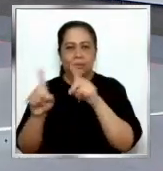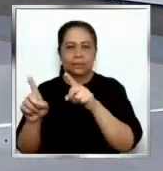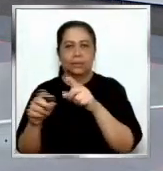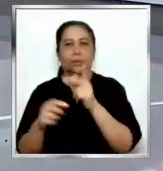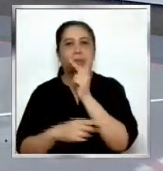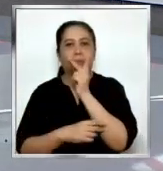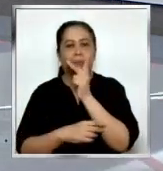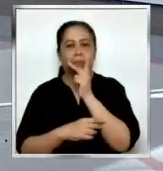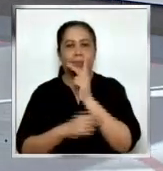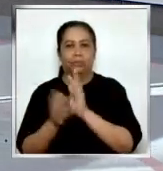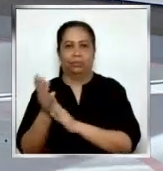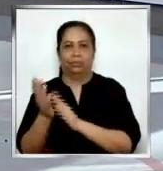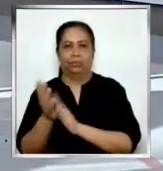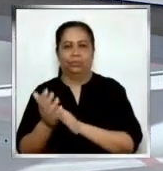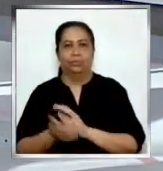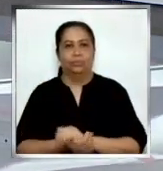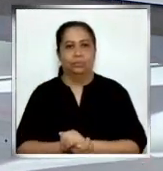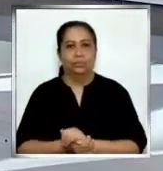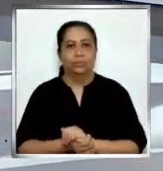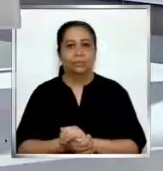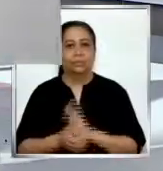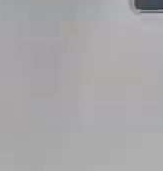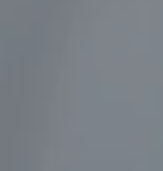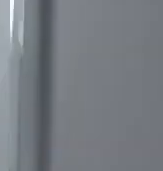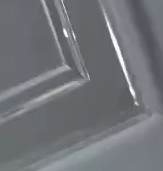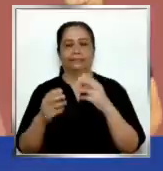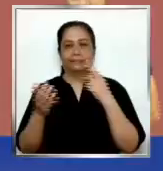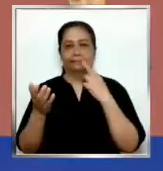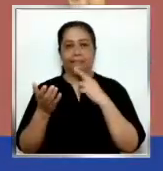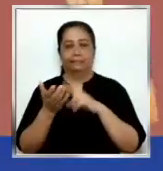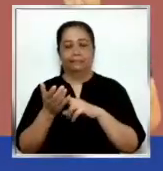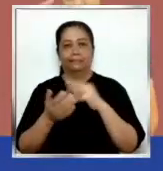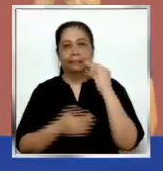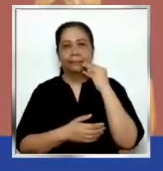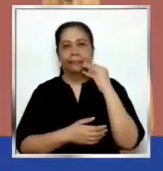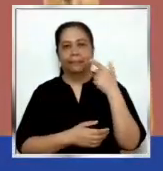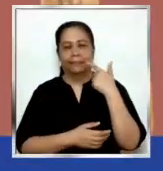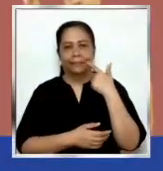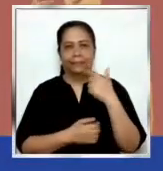pribadong paaralan. Nakatutok si Mav Gonzalez.